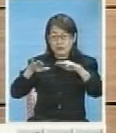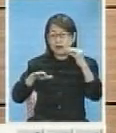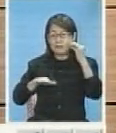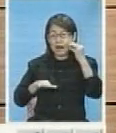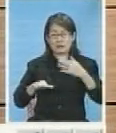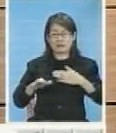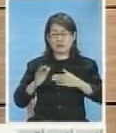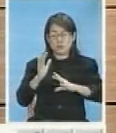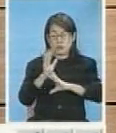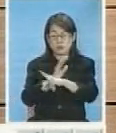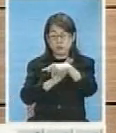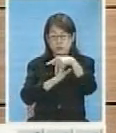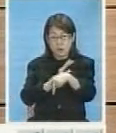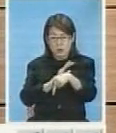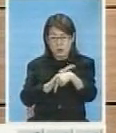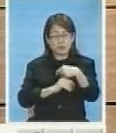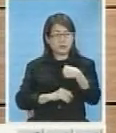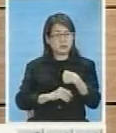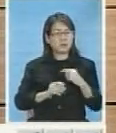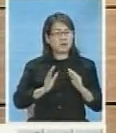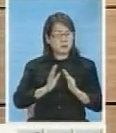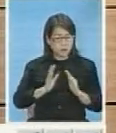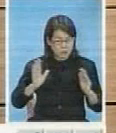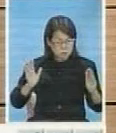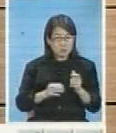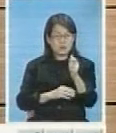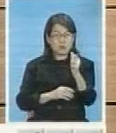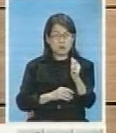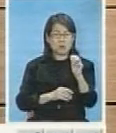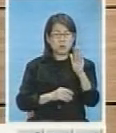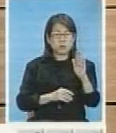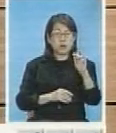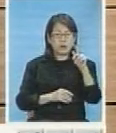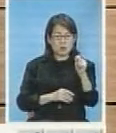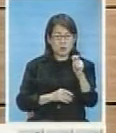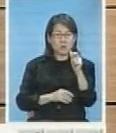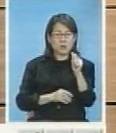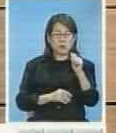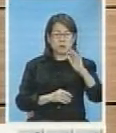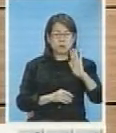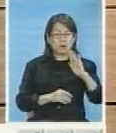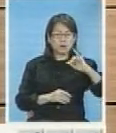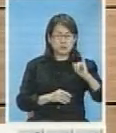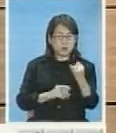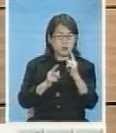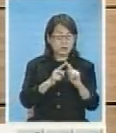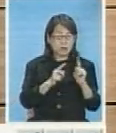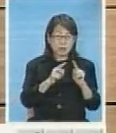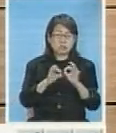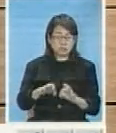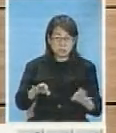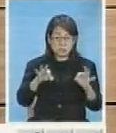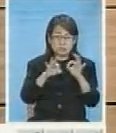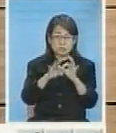านผมนั้นผมต้องขอขอบคุณองค์กรปกครองส่วนท้องถิ่นต่างๆครับท่านประธานอย่างน้อยเทศบาลอบ